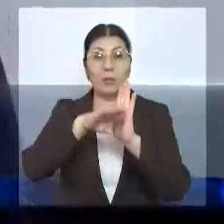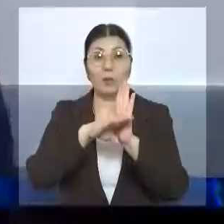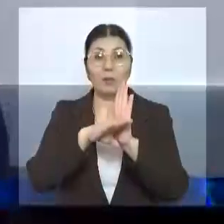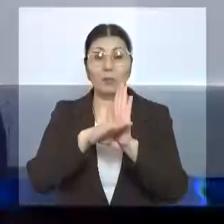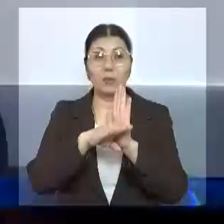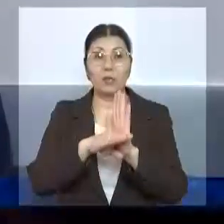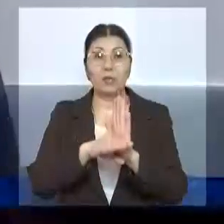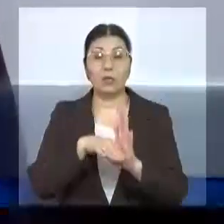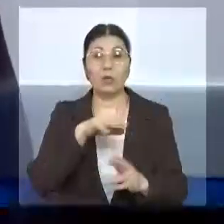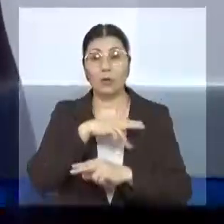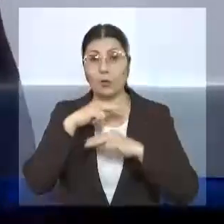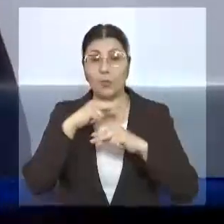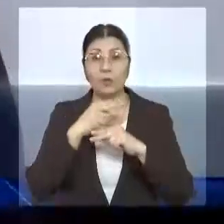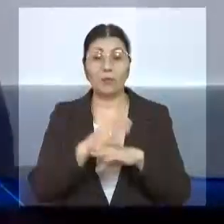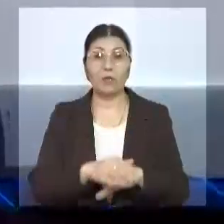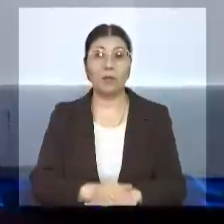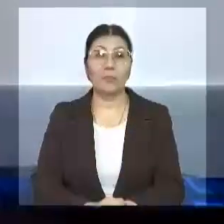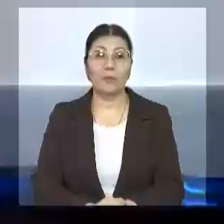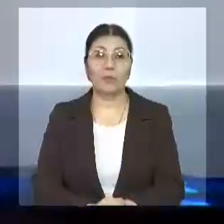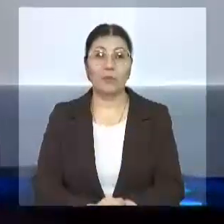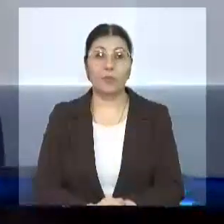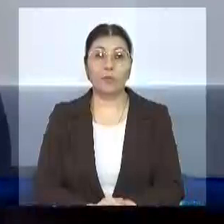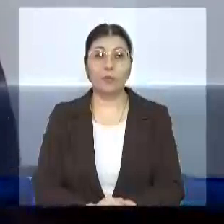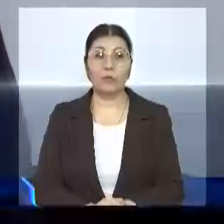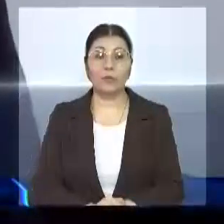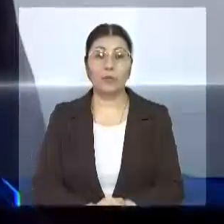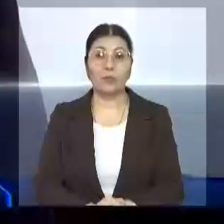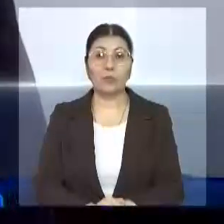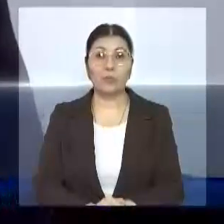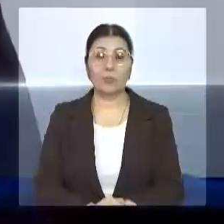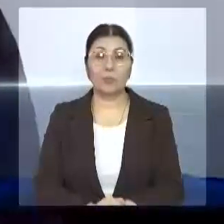басым бөлігі әйел адамдар немесе ер адам деп айтуға ондай тура келмейді.